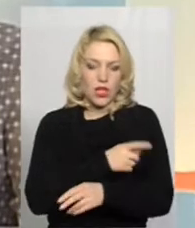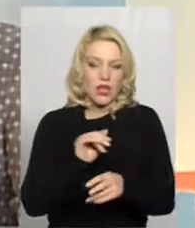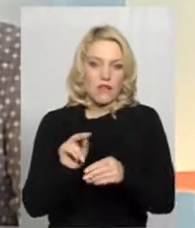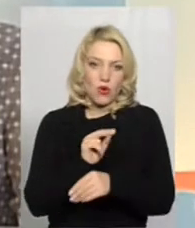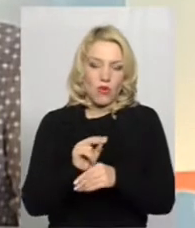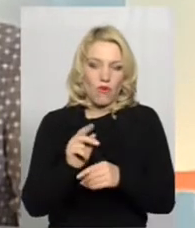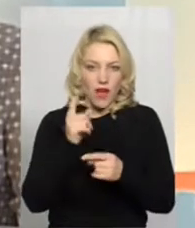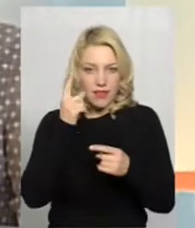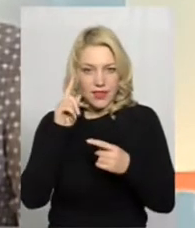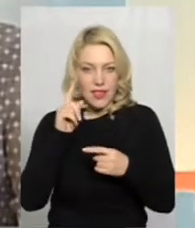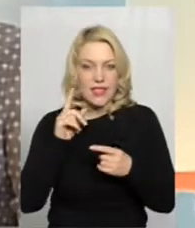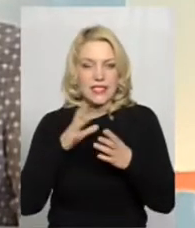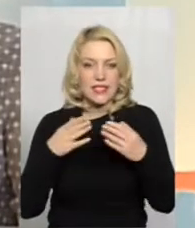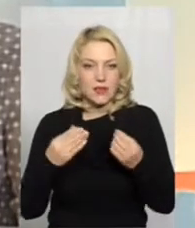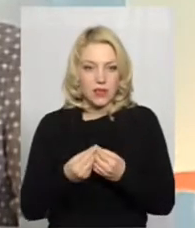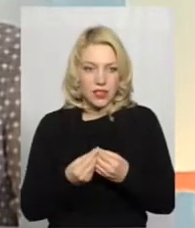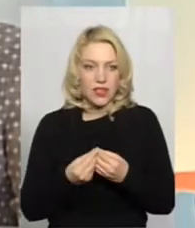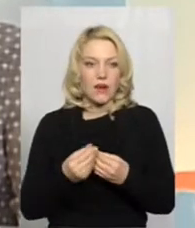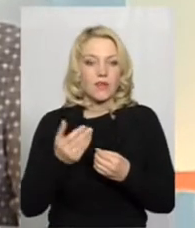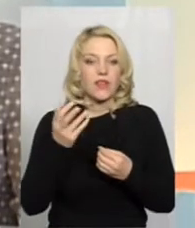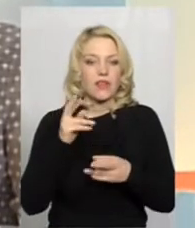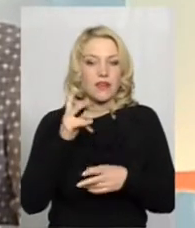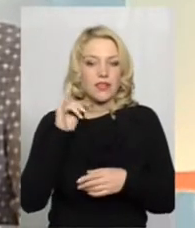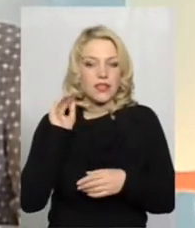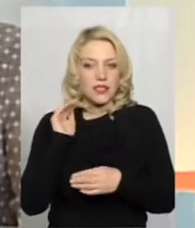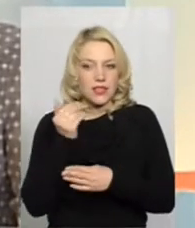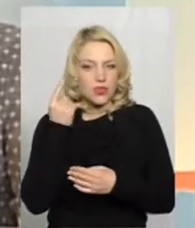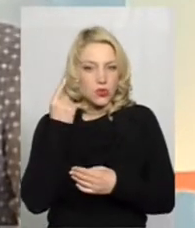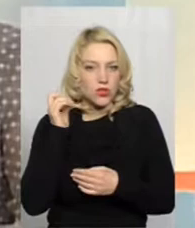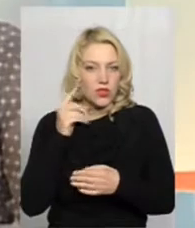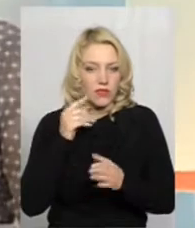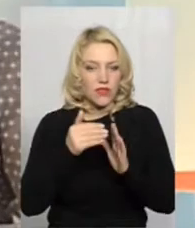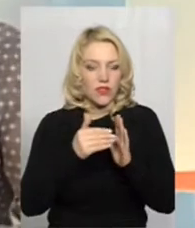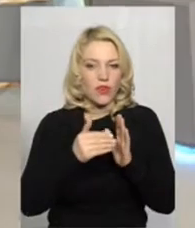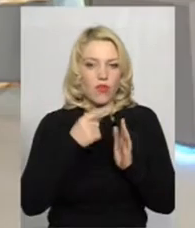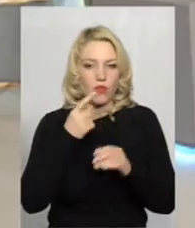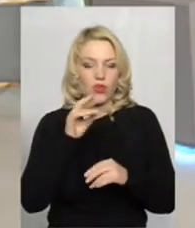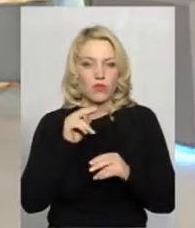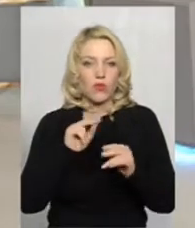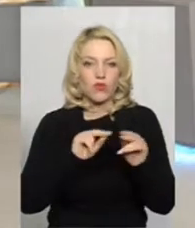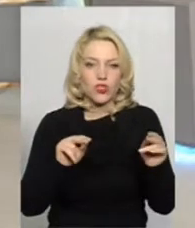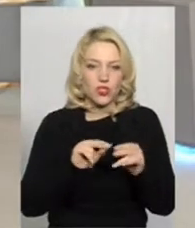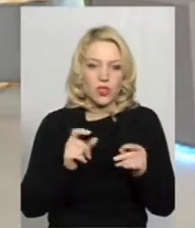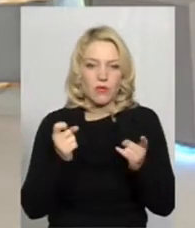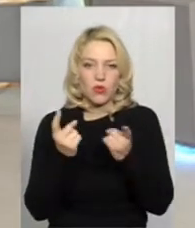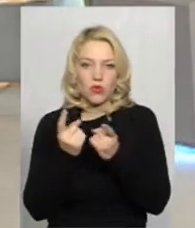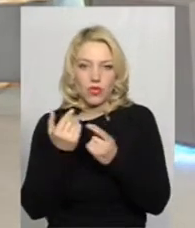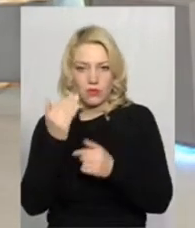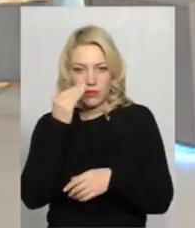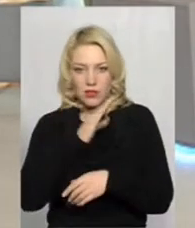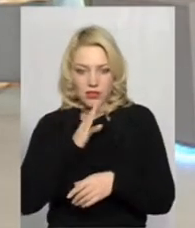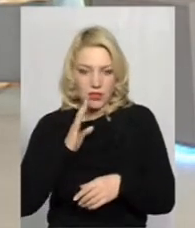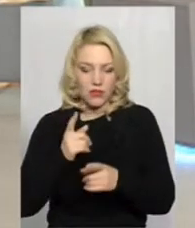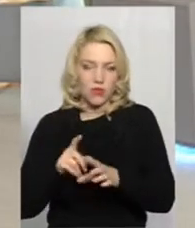сім'ї. Як дитина чує, як відгукується про вчителя, про однокласників, її батьки, вона переноситься в